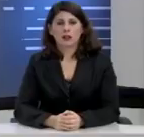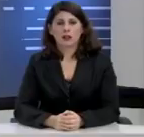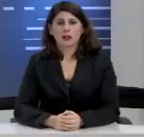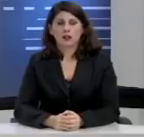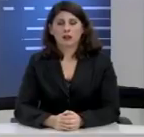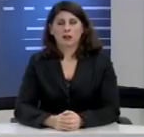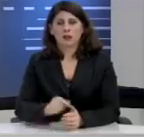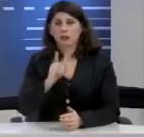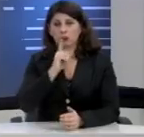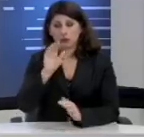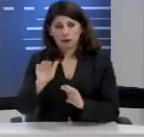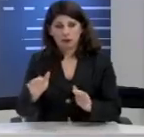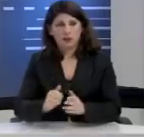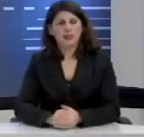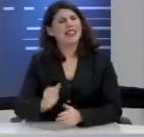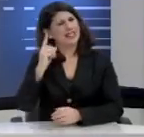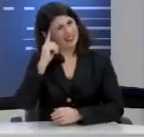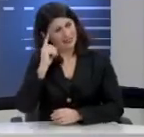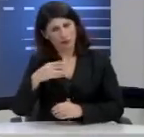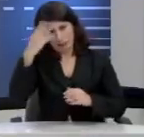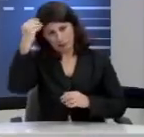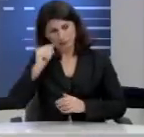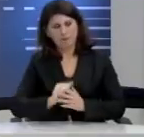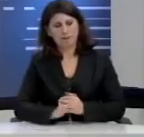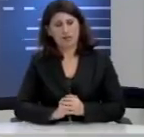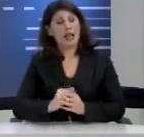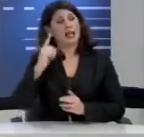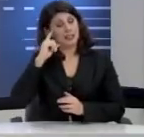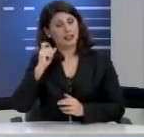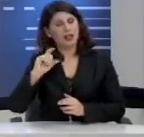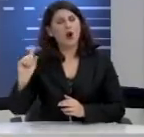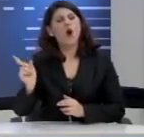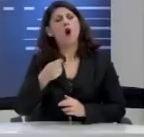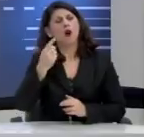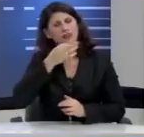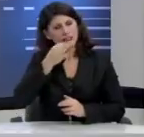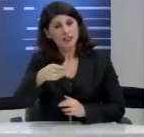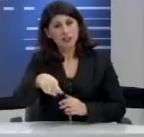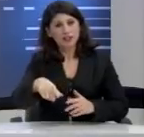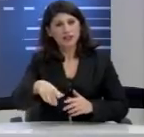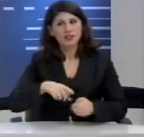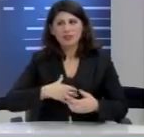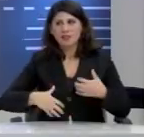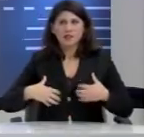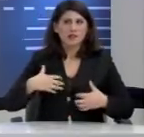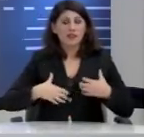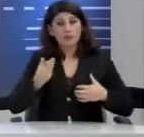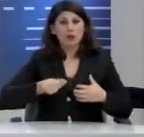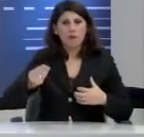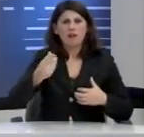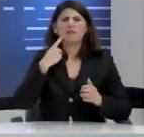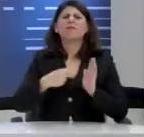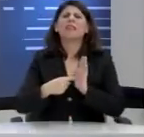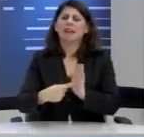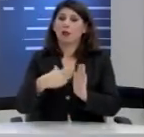προσήλωση. Ελάτε. Σας ξέρω ότι όλα όσα σας λέω σας δημιουργούν μεγαλύτερη σύγχυση. Μην το δείχνετε τουλάχιστον. Διότι ο